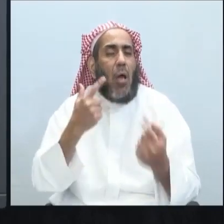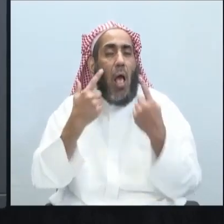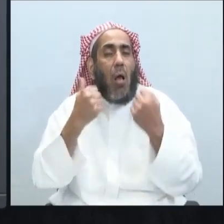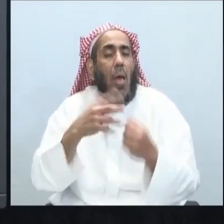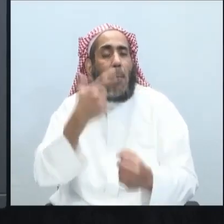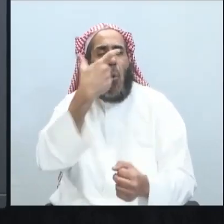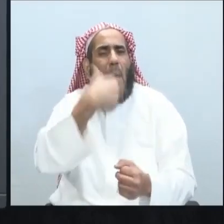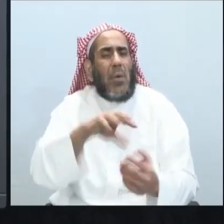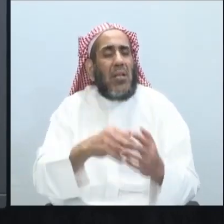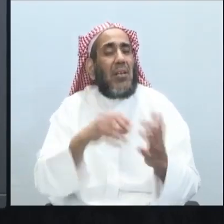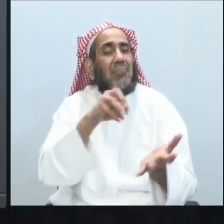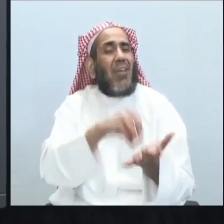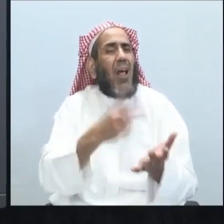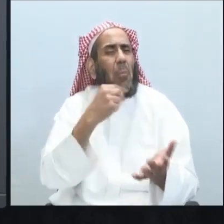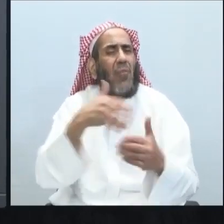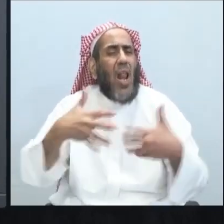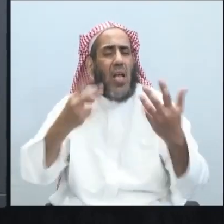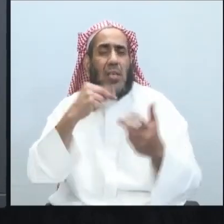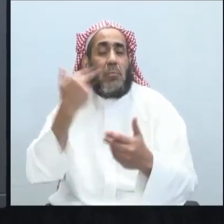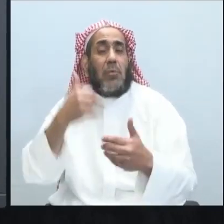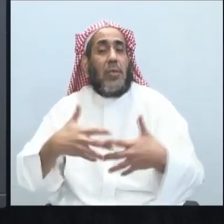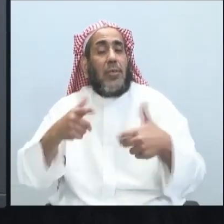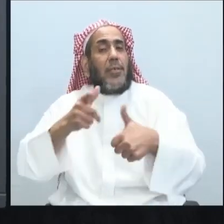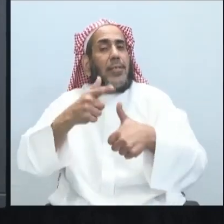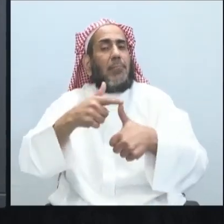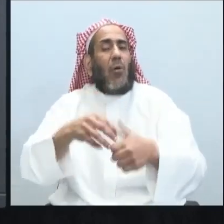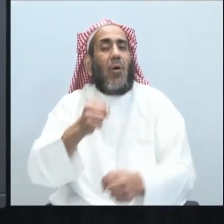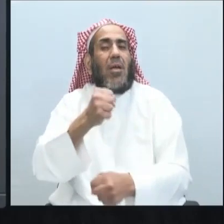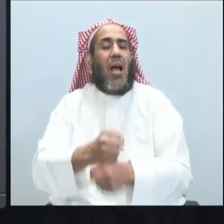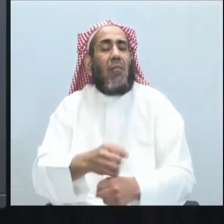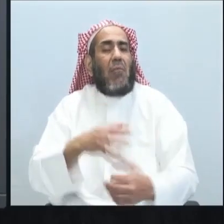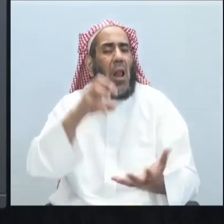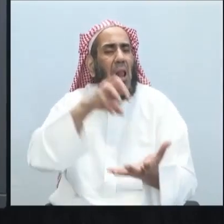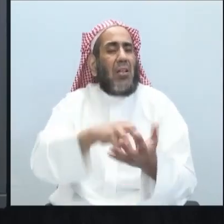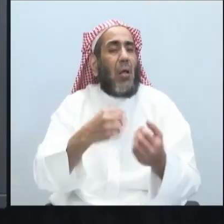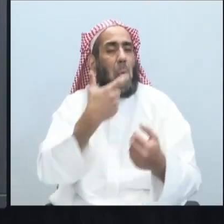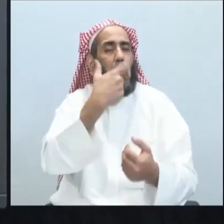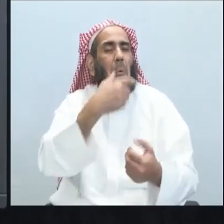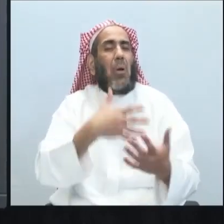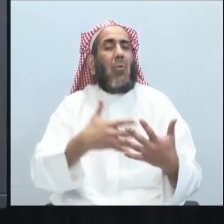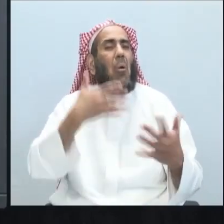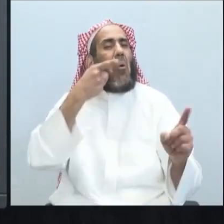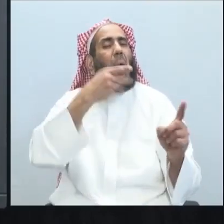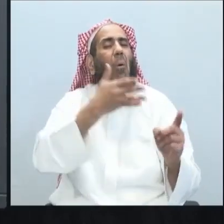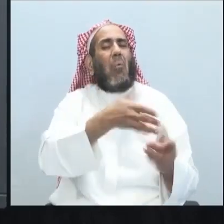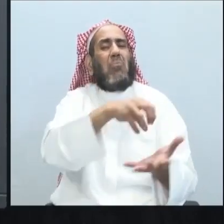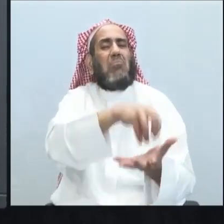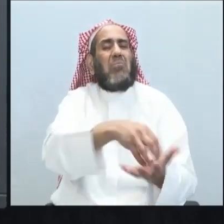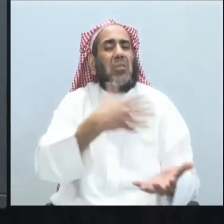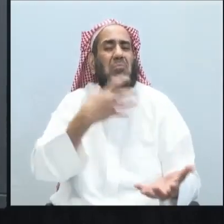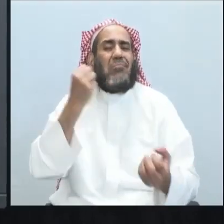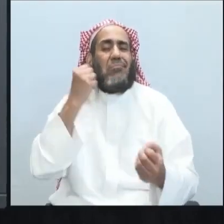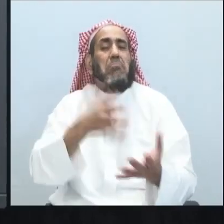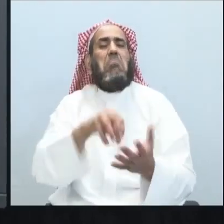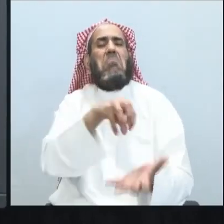اثار الديار كما عرفنا سابقا في القصائد القديمه كيف انه يقف على الاطلال ويبكي اثار الديار ويتحسر عليها بعد يعني